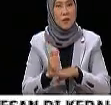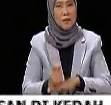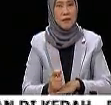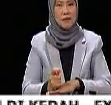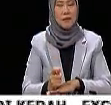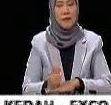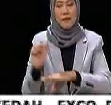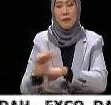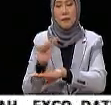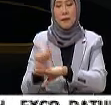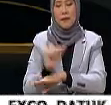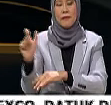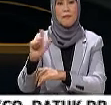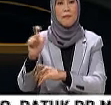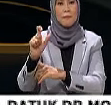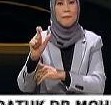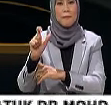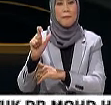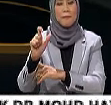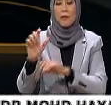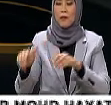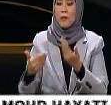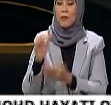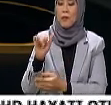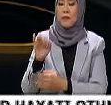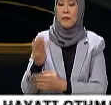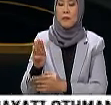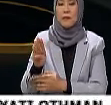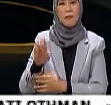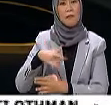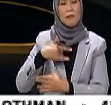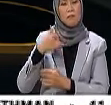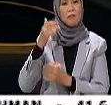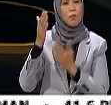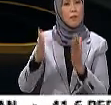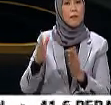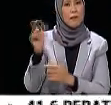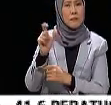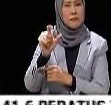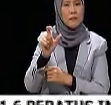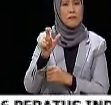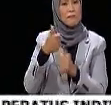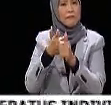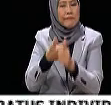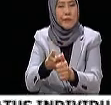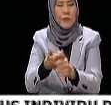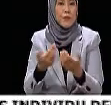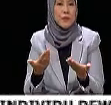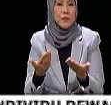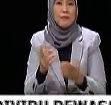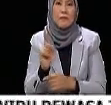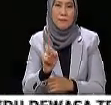dalam amalan Islam di negeri ini di mana welase umat Islam Malaysia patut memposisikan diri mereka